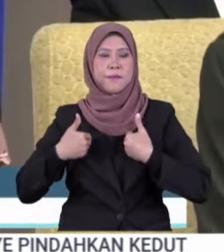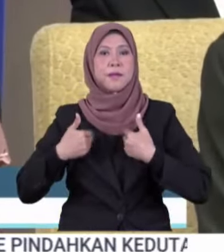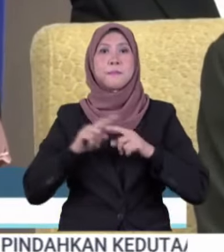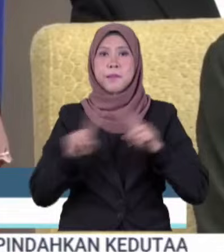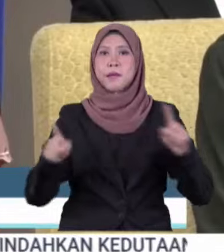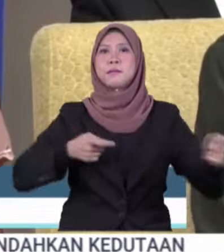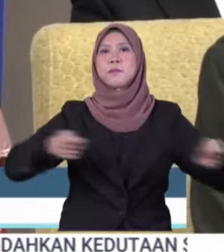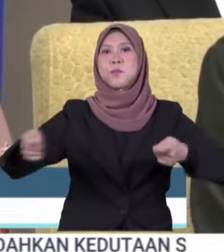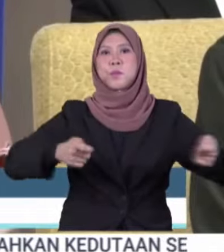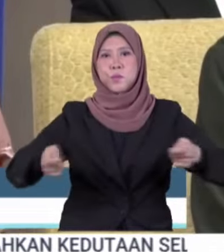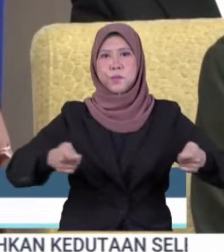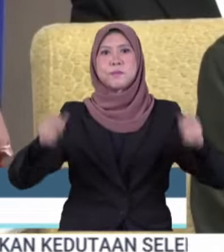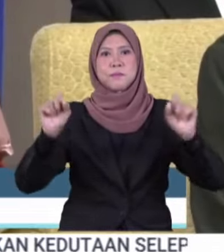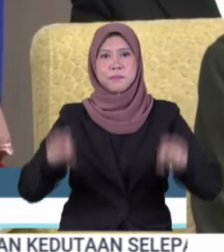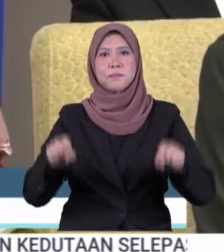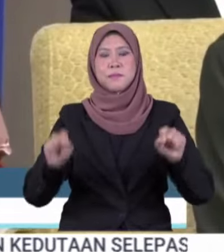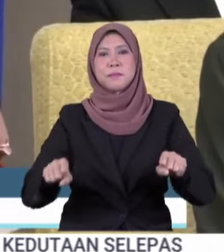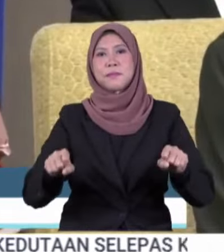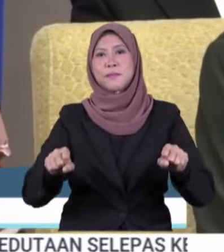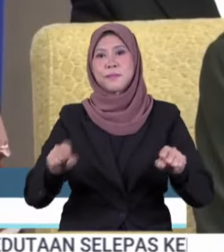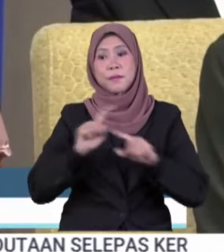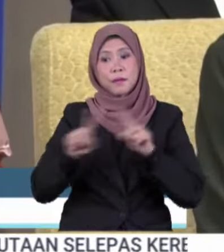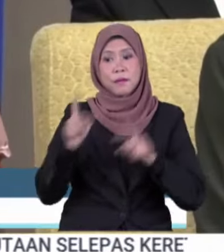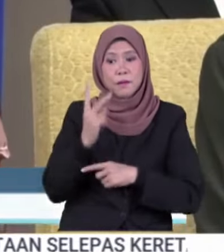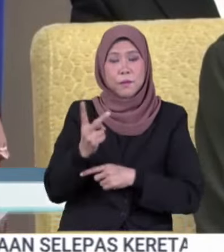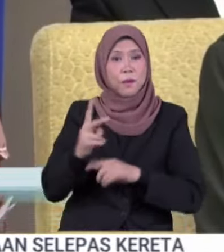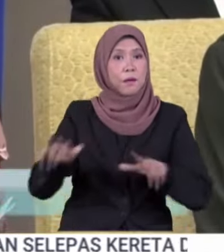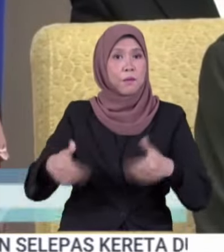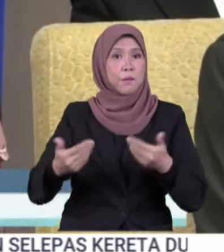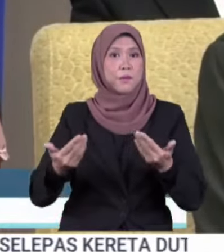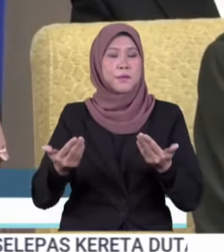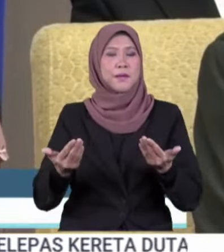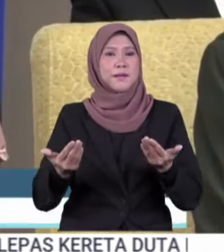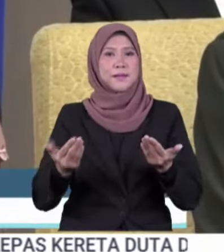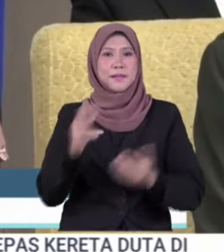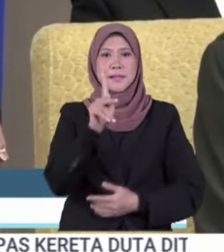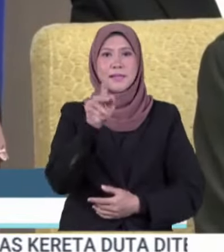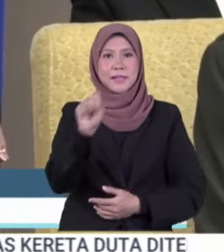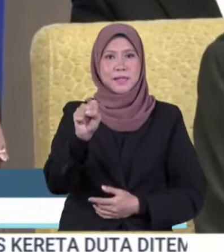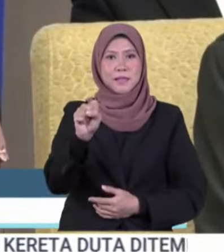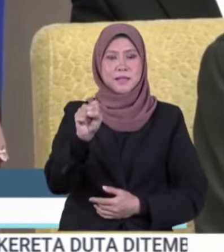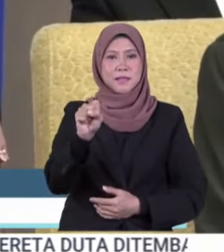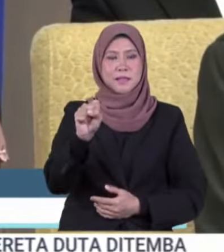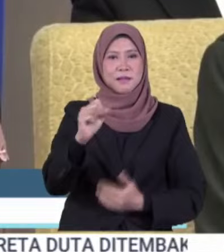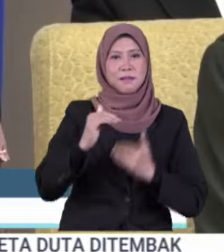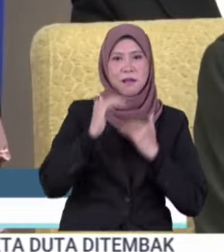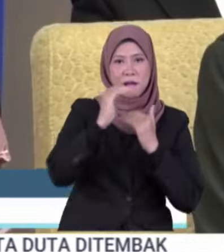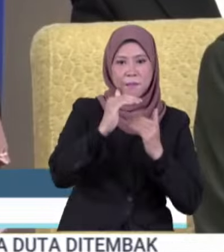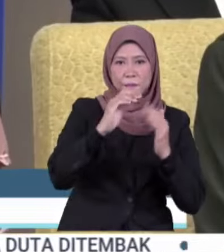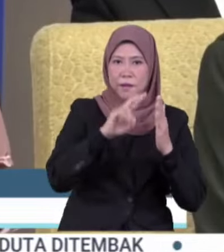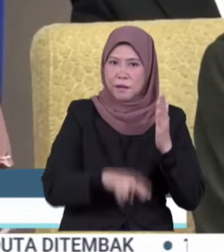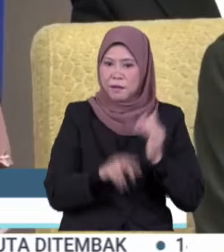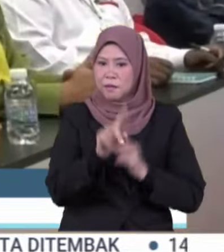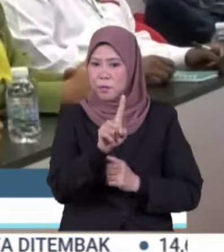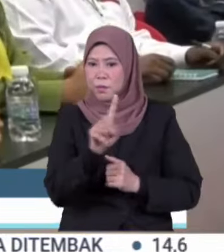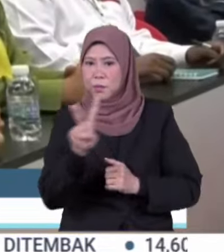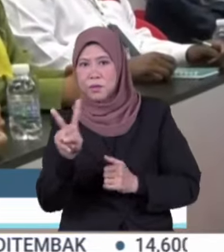terkawal dan kita lihat tahap kepada kes-kes tersebut adalah tahap rendah 1 dan